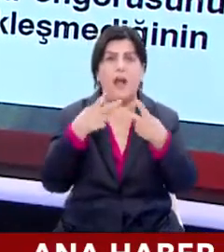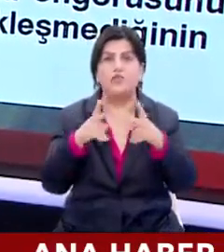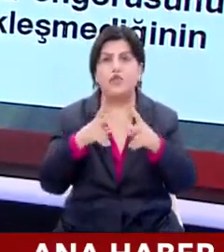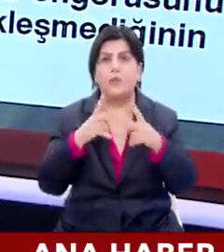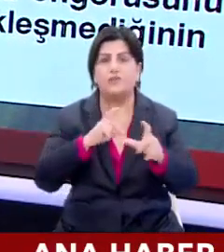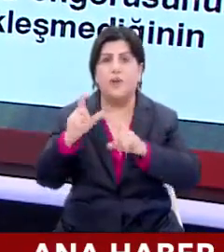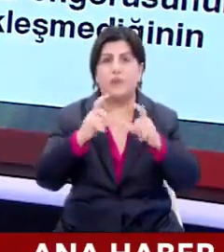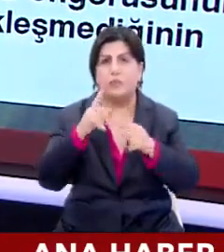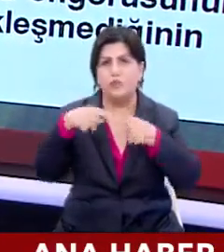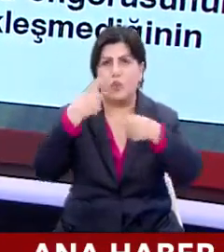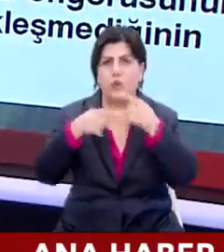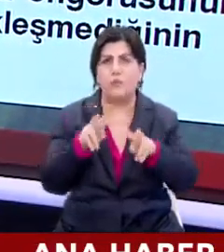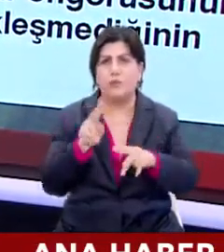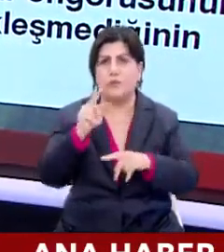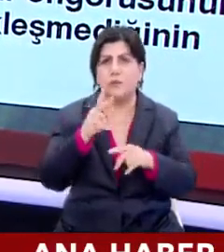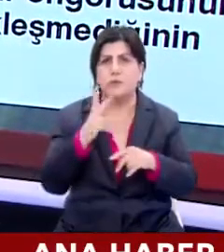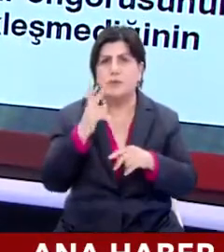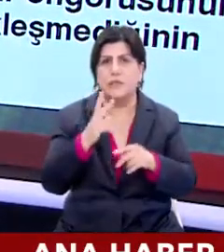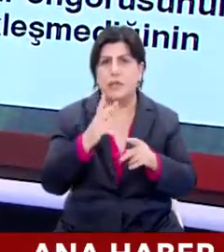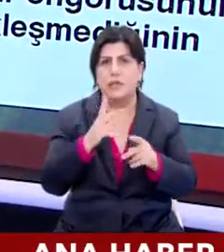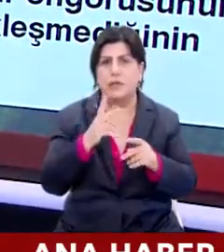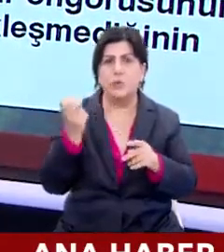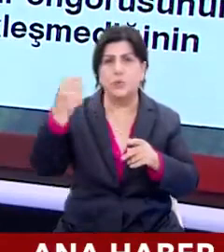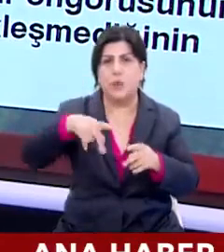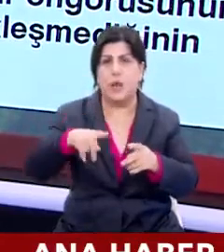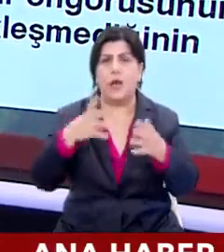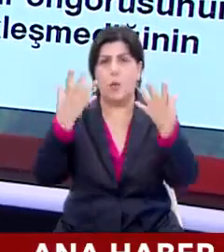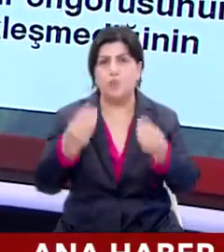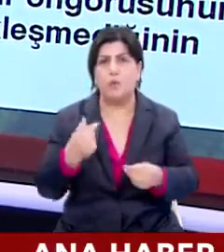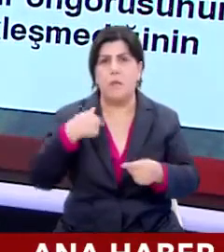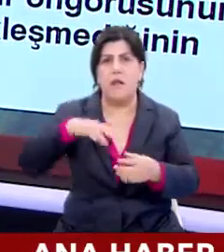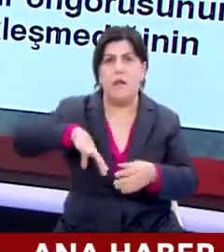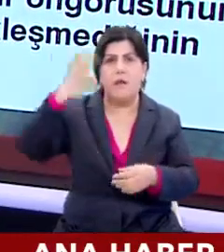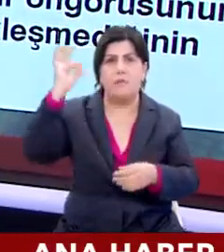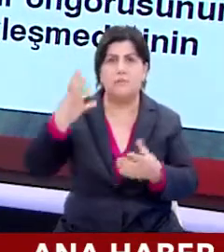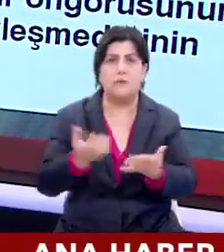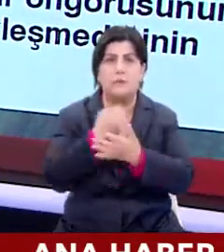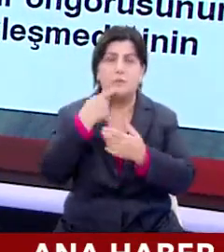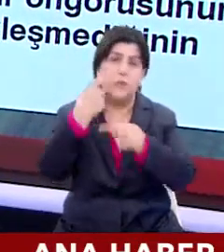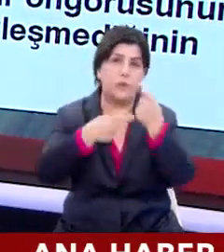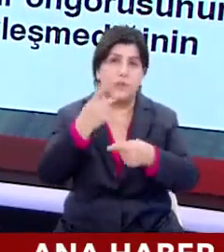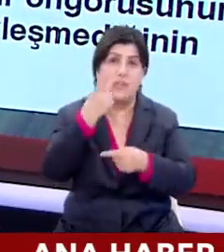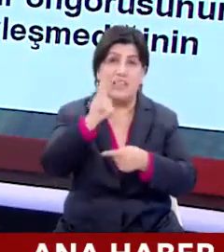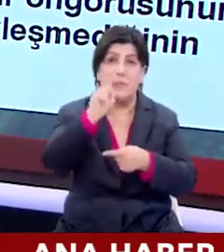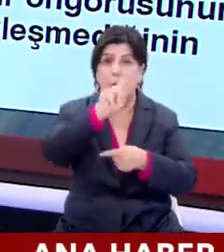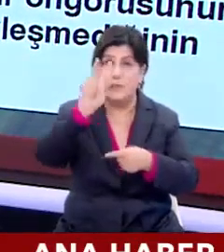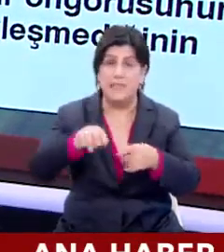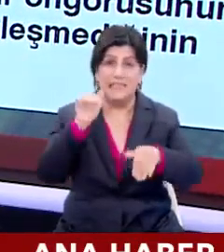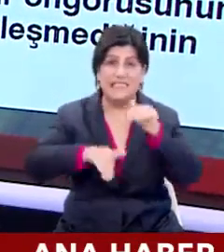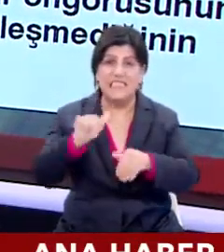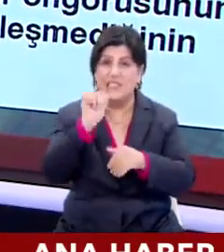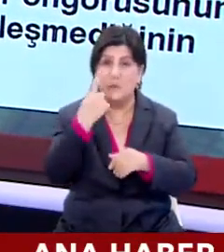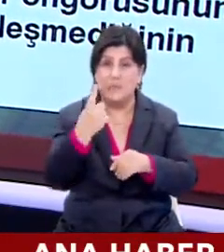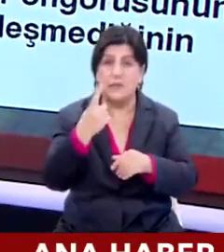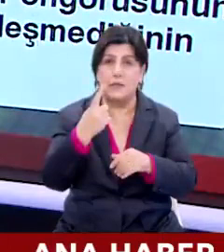sürekli bu söylüyor zaten buarınca seçim ikinci durum kalacak orada da ben seçeceğim diyor Neyse onun iddiası 2018 seçimlerinde hiç